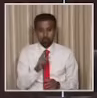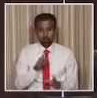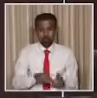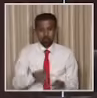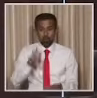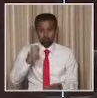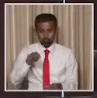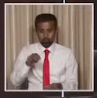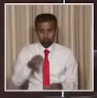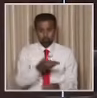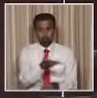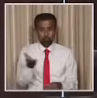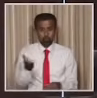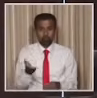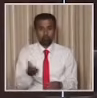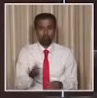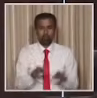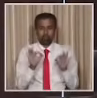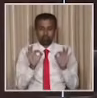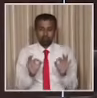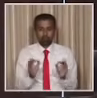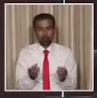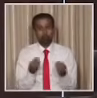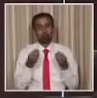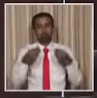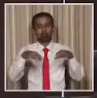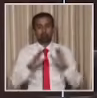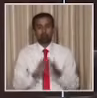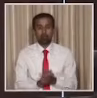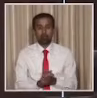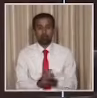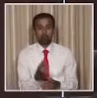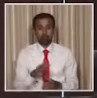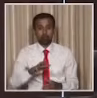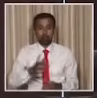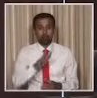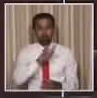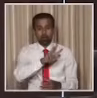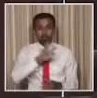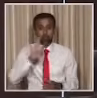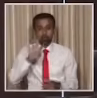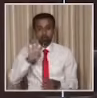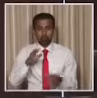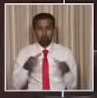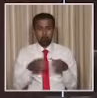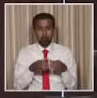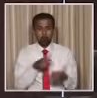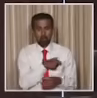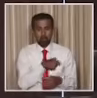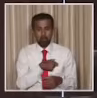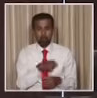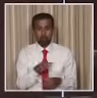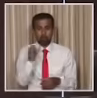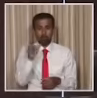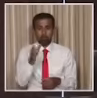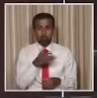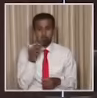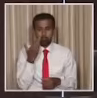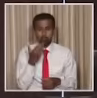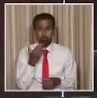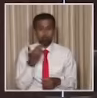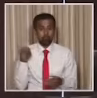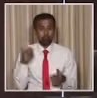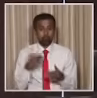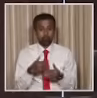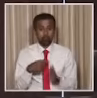meke, obat tu malah dia ni mih ni lekaran dia nawasta udun nada menurut. Itu mah das nama si anu hatere me pakse naik ke beti nama obat tu malah puluhan gune meccher